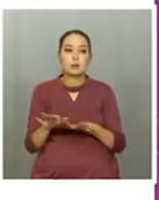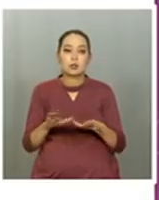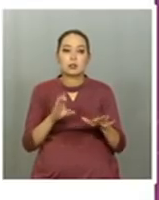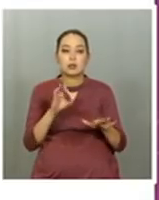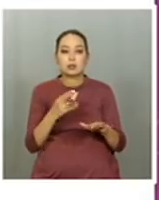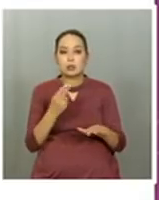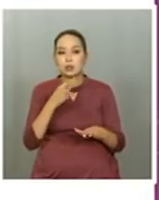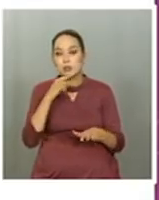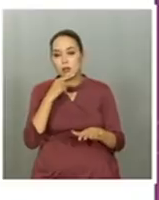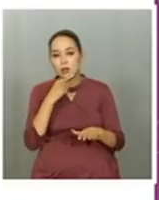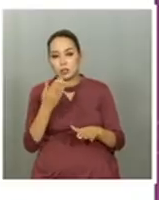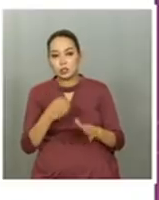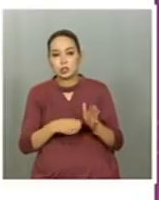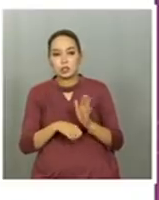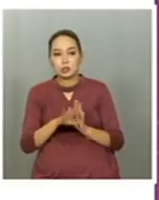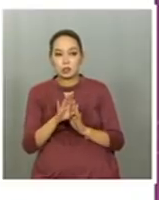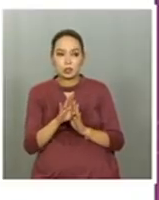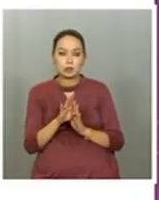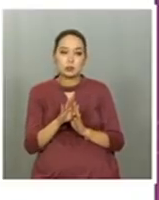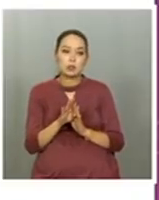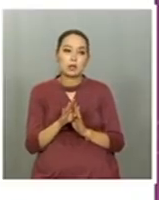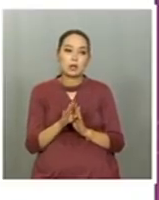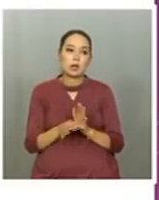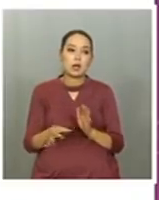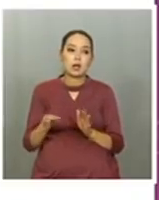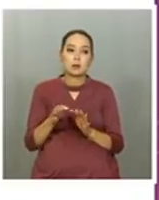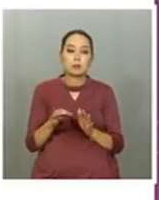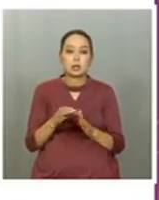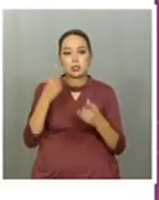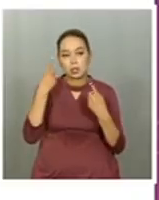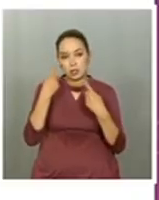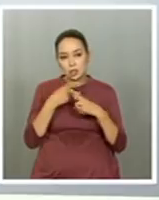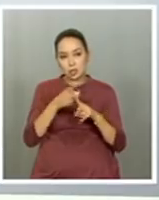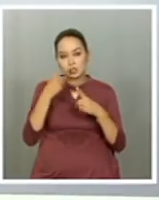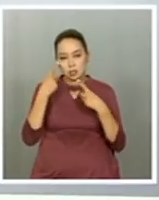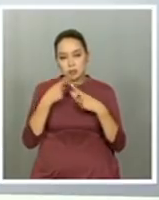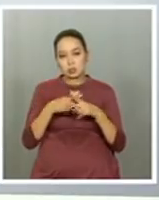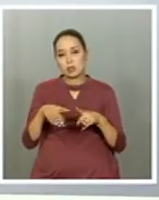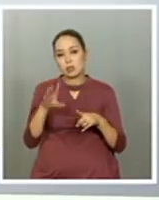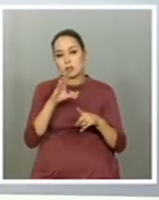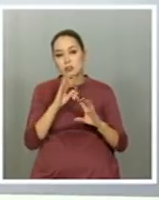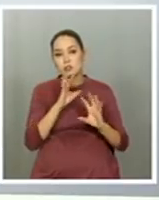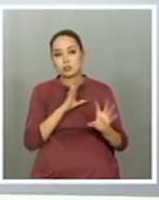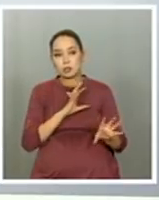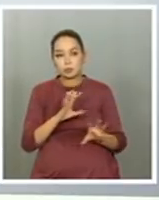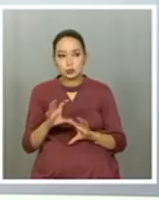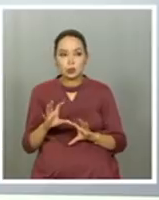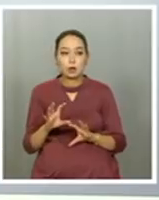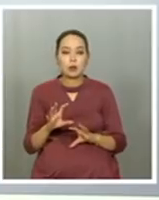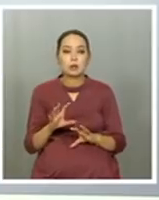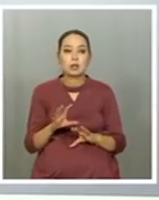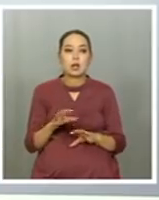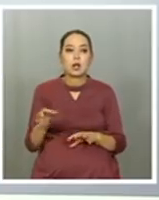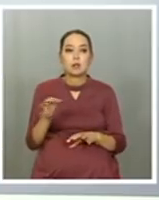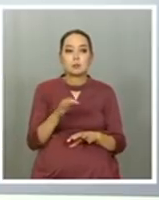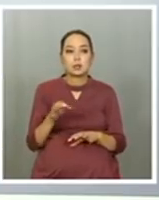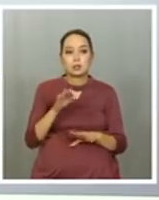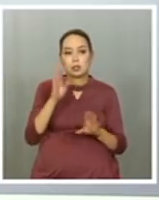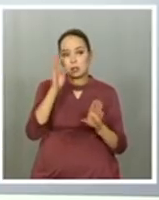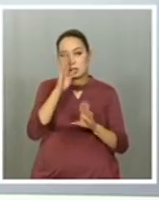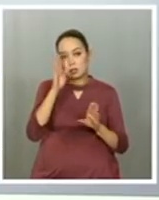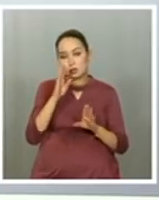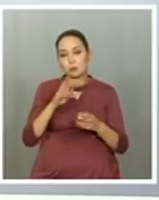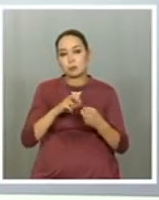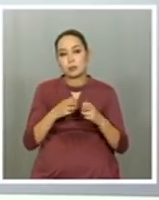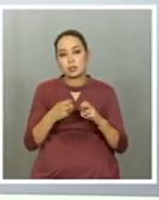экономикасын жақсарту, сонымен қатар аймақтарды инновациялық технологиялармен жабдықтау және де аймақтардағы